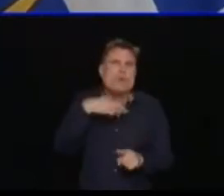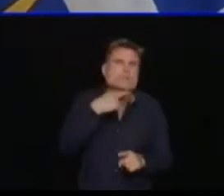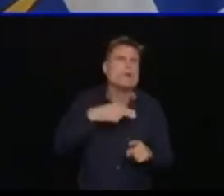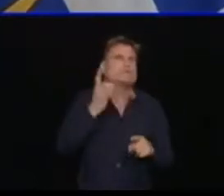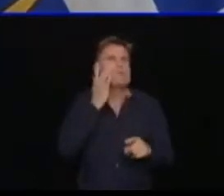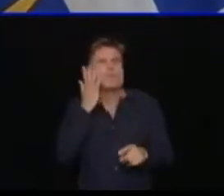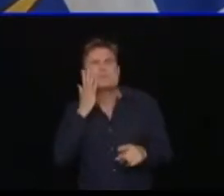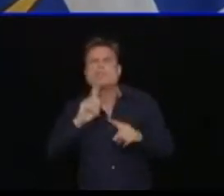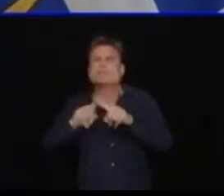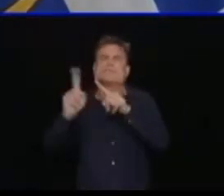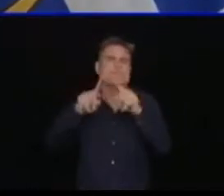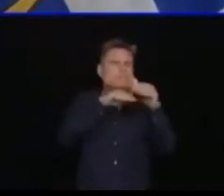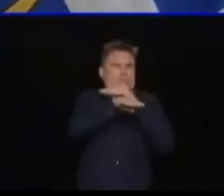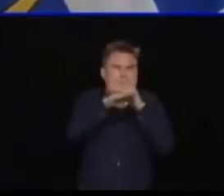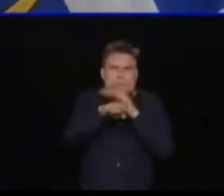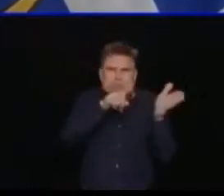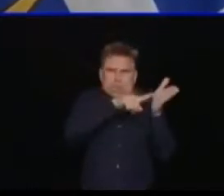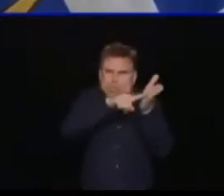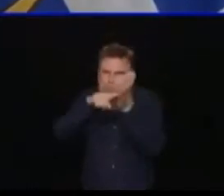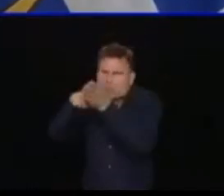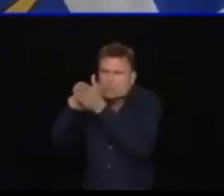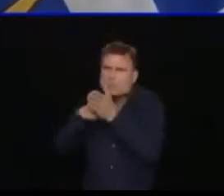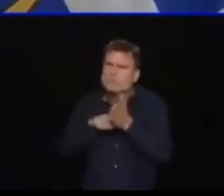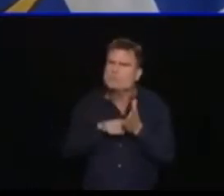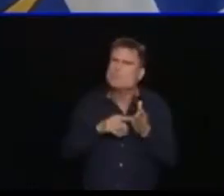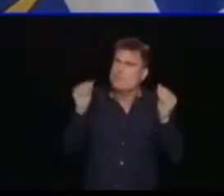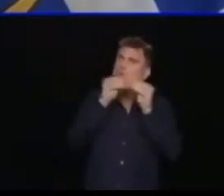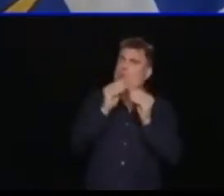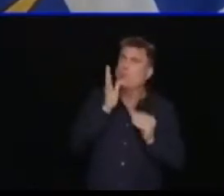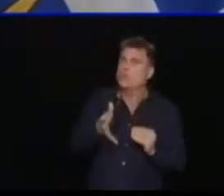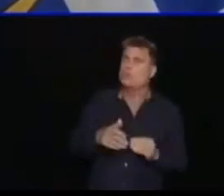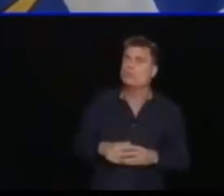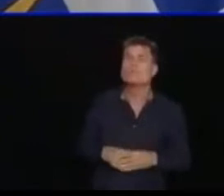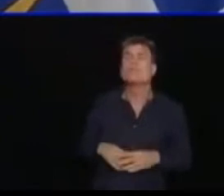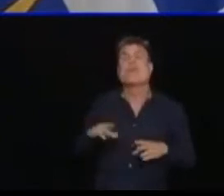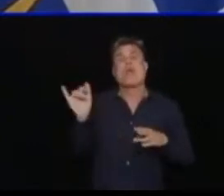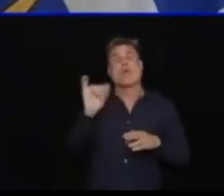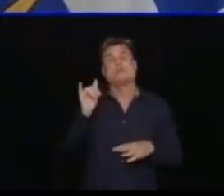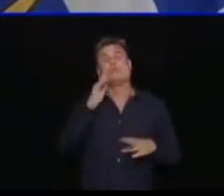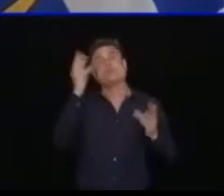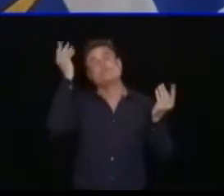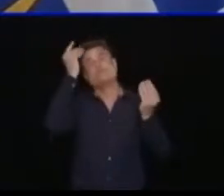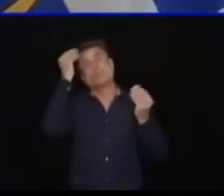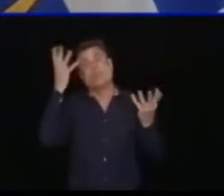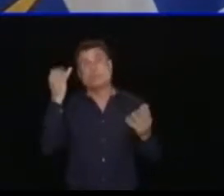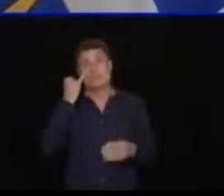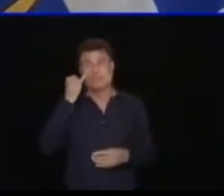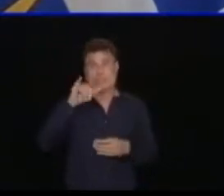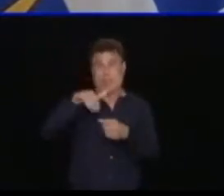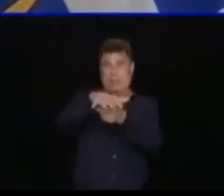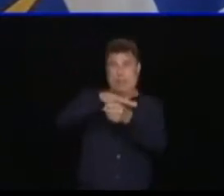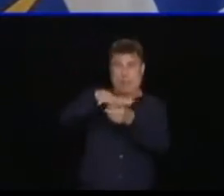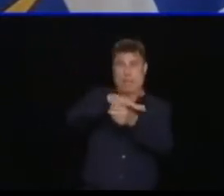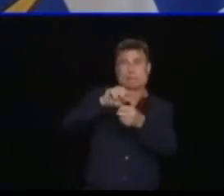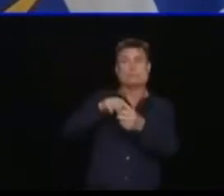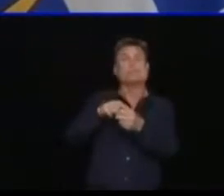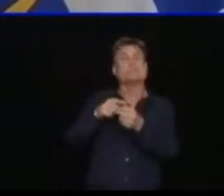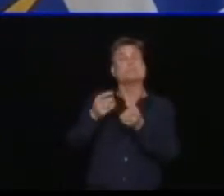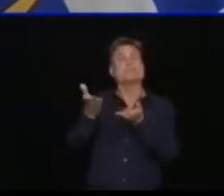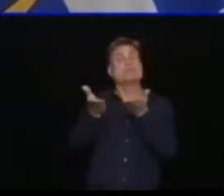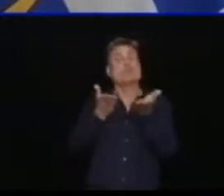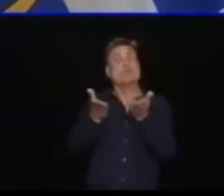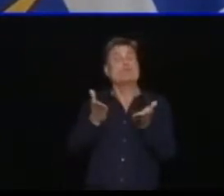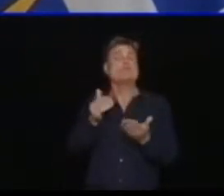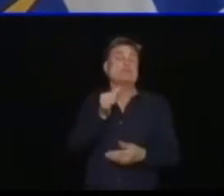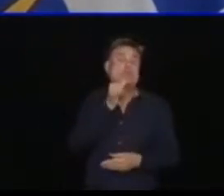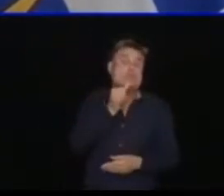that people's 他 inhibitions 说我也 tend 知 to 道 go 了 away 比如 and 说 they 酒 may 精 forget some 大 of 家 the 就 rules. 喝 And that 喝 puts 高 the 了 servers 容易 and the 忘记 people who 我 are 们的这 working 个 in 卫生 those settings 规 at 规 risk 范